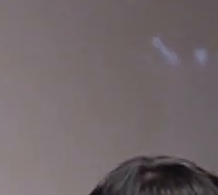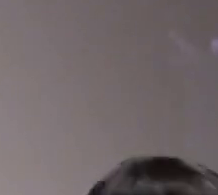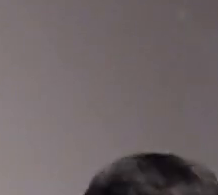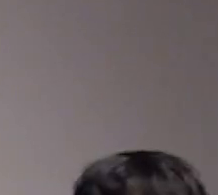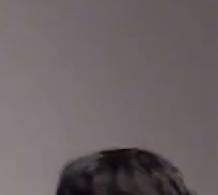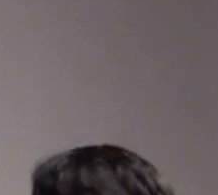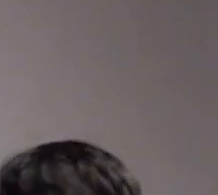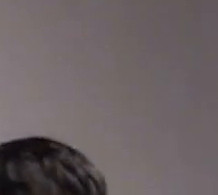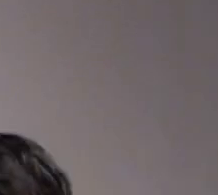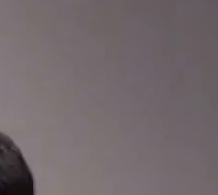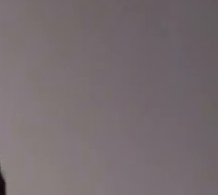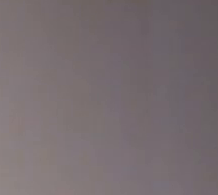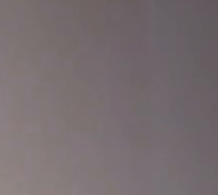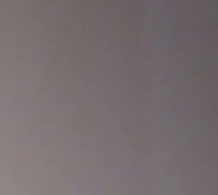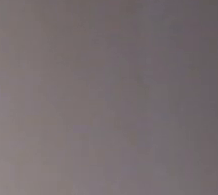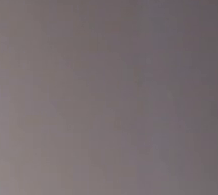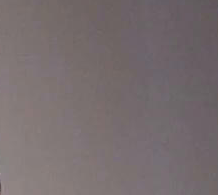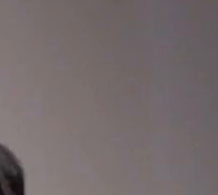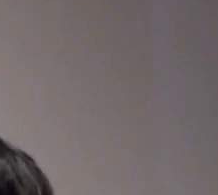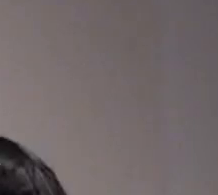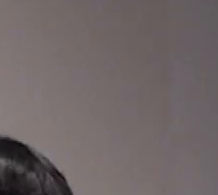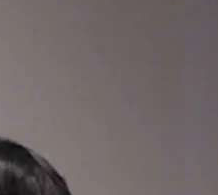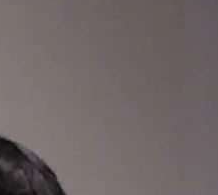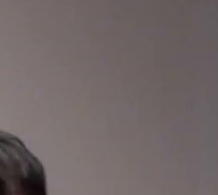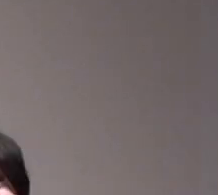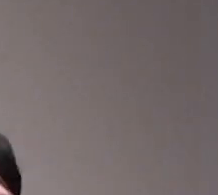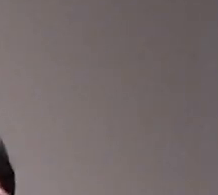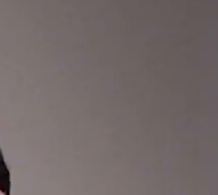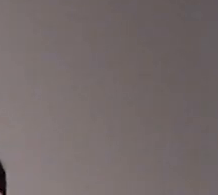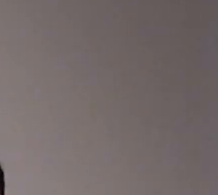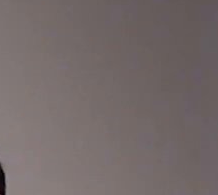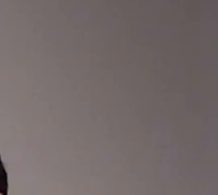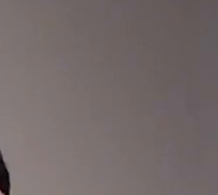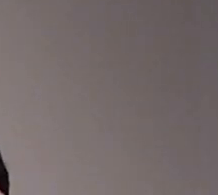고생했다 고생했다 쑥스러웠습니다. 본인 것만 인간극장하고